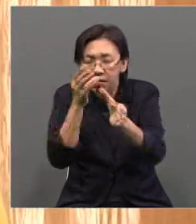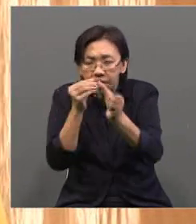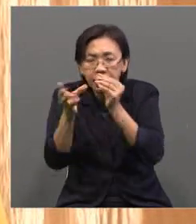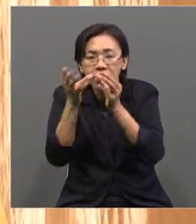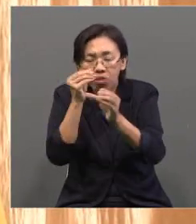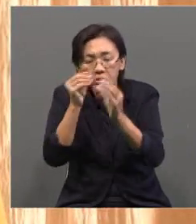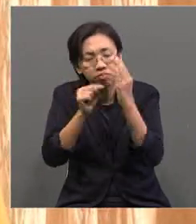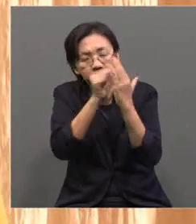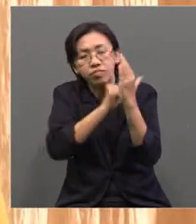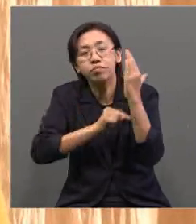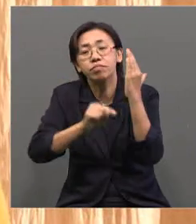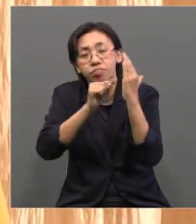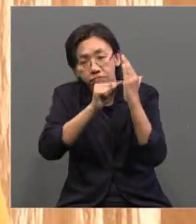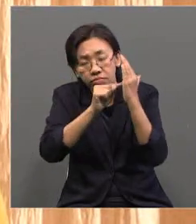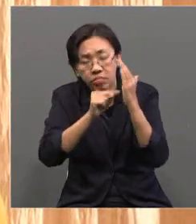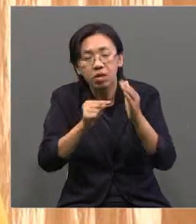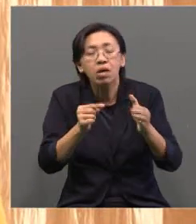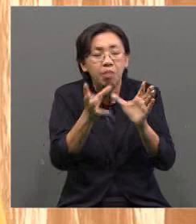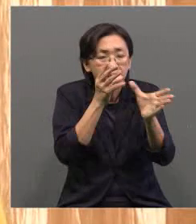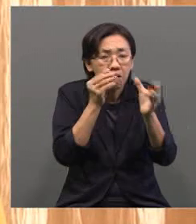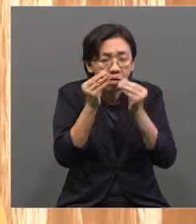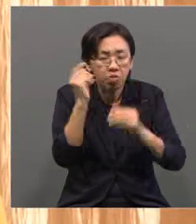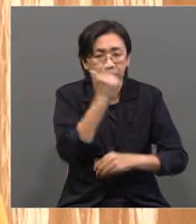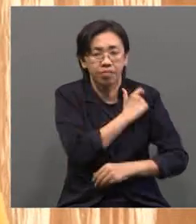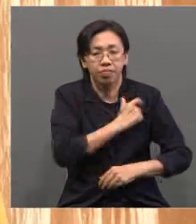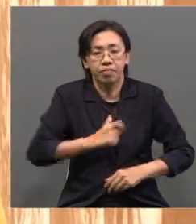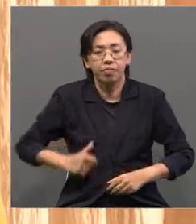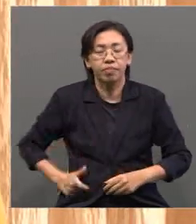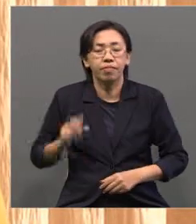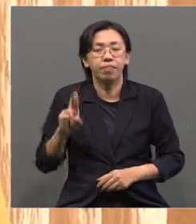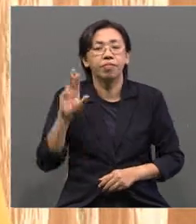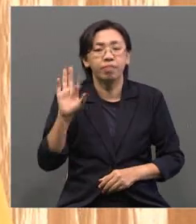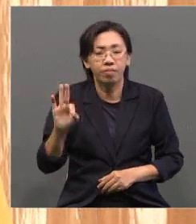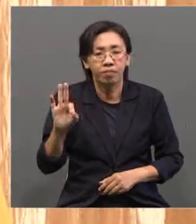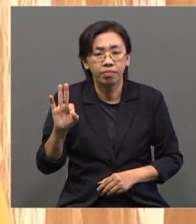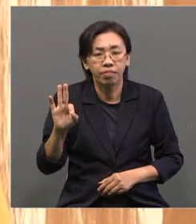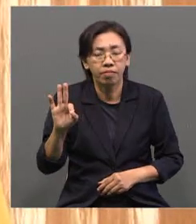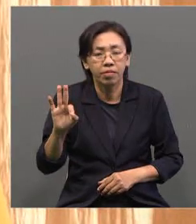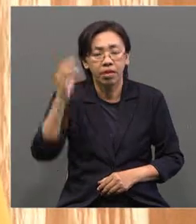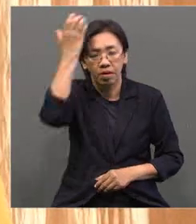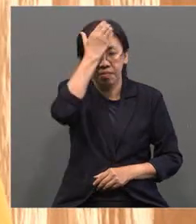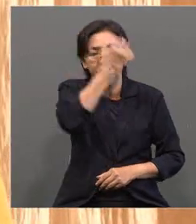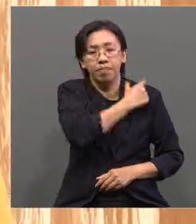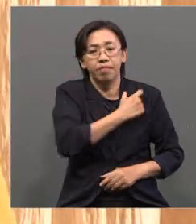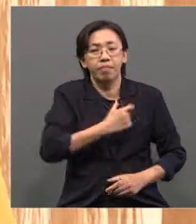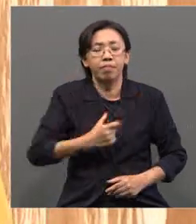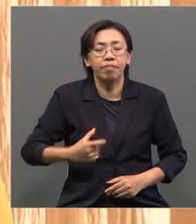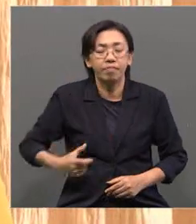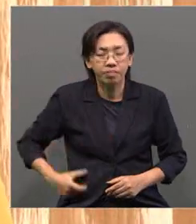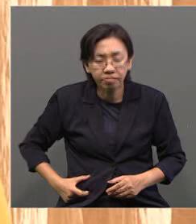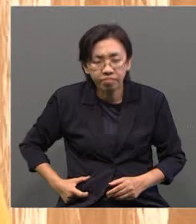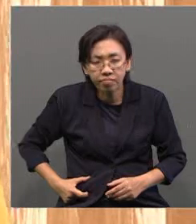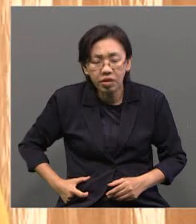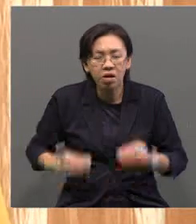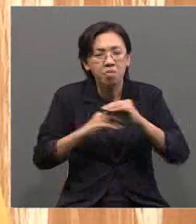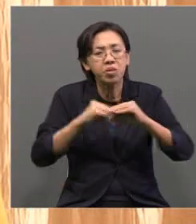ในพื้นที่ที่พระบาทสมเด็จพระเจ้าอยู่หัวรัชกาลที่9และสมเด็จพระพันปีหลวงได้ทรงมี